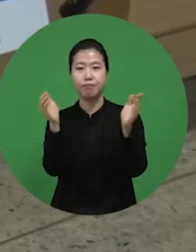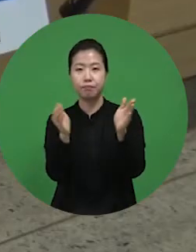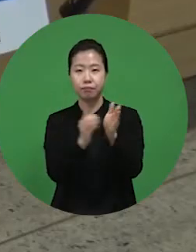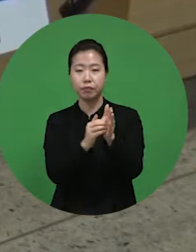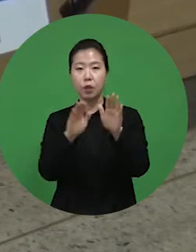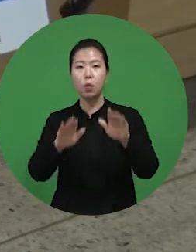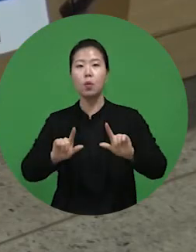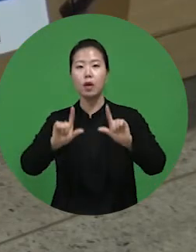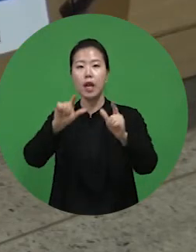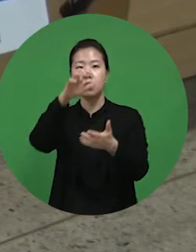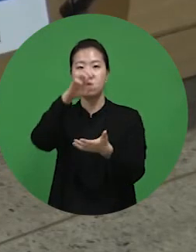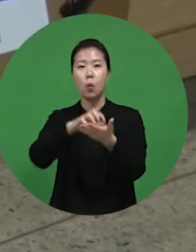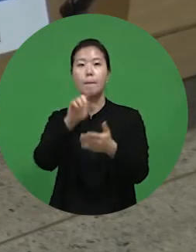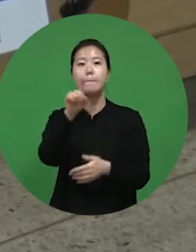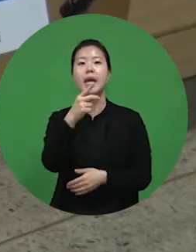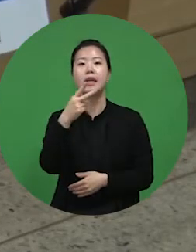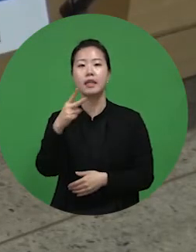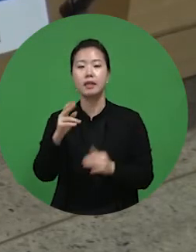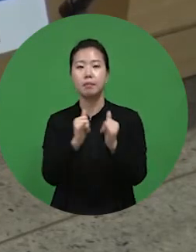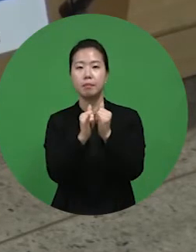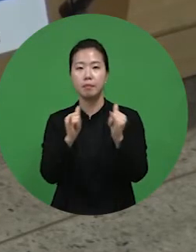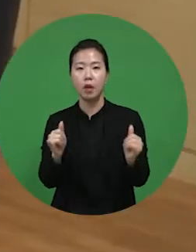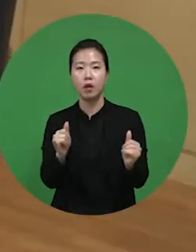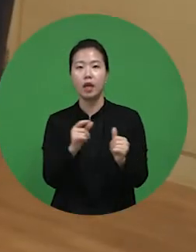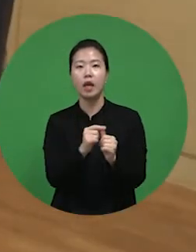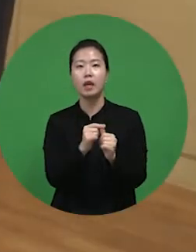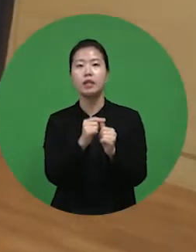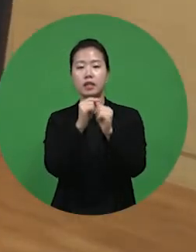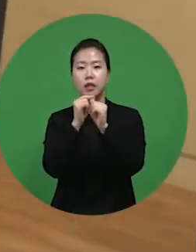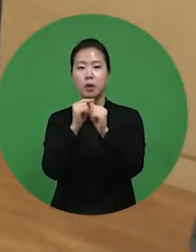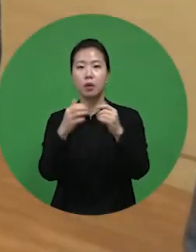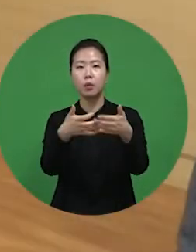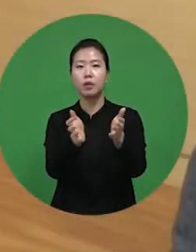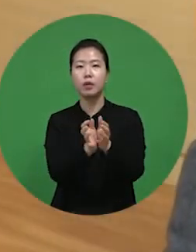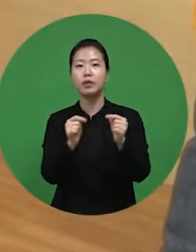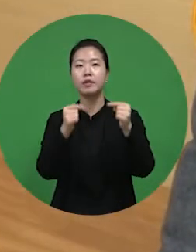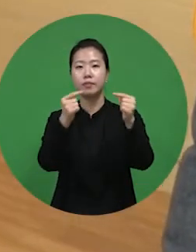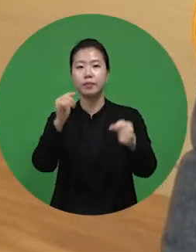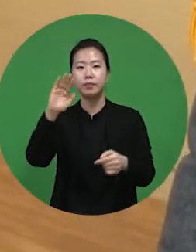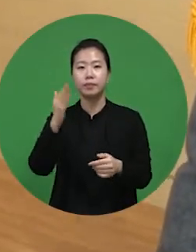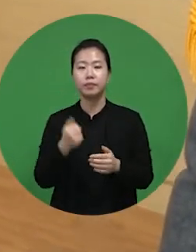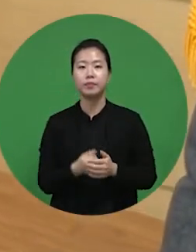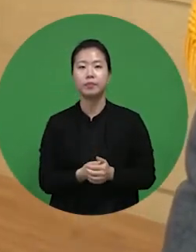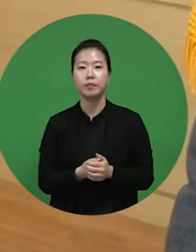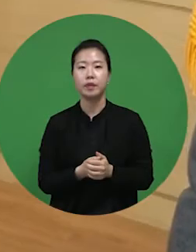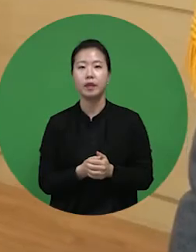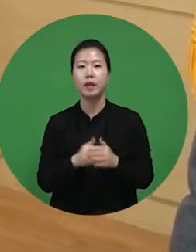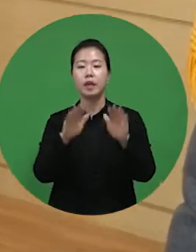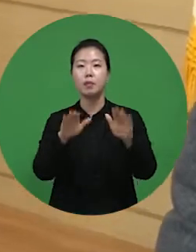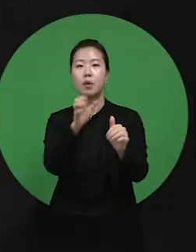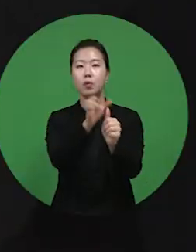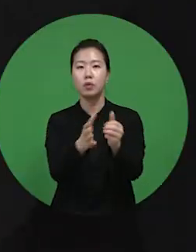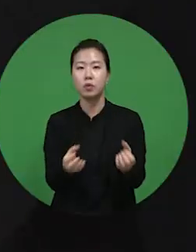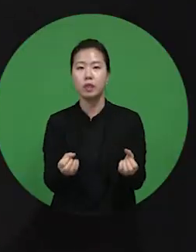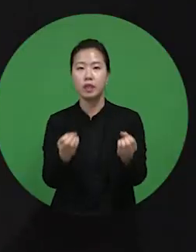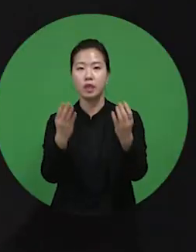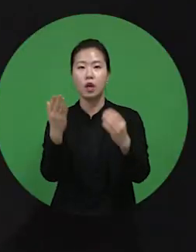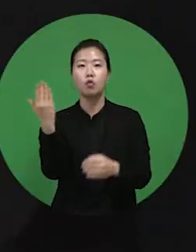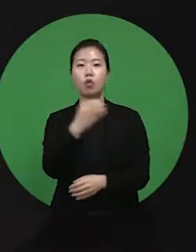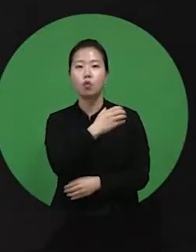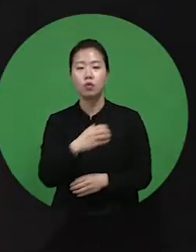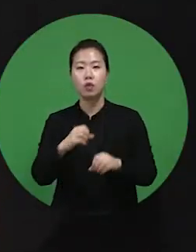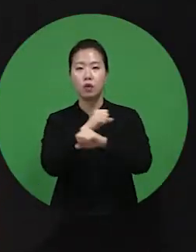받아 올해는 총 102명이 환경순찰 디카 모니터로 선정됐습니다. 이번